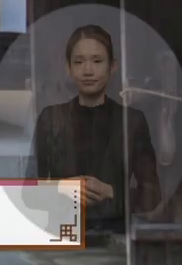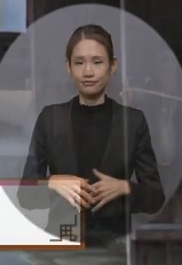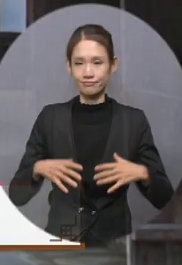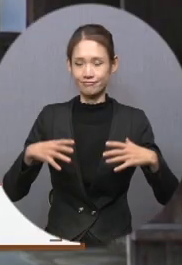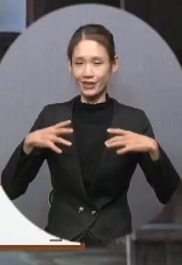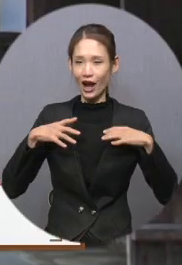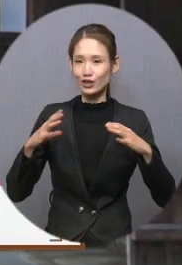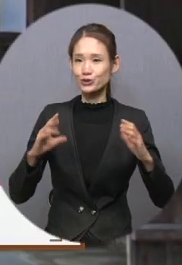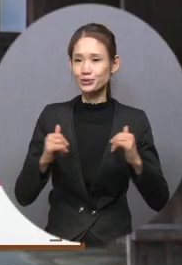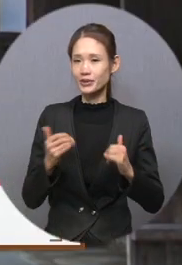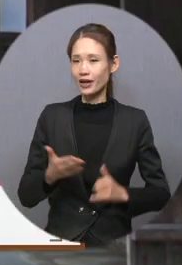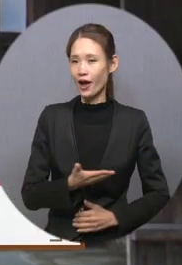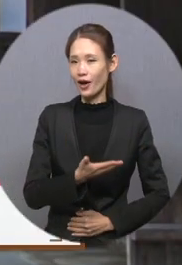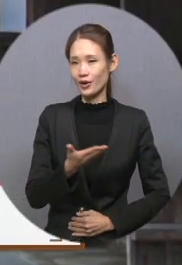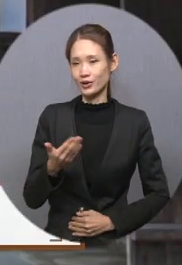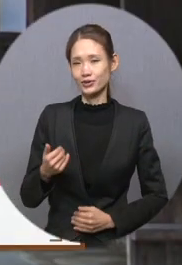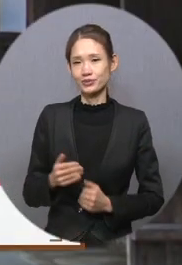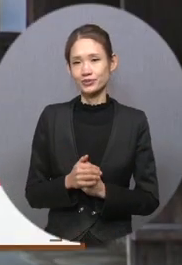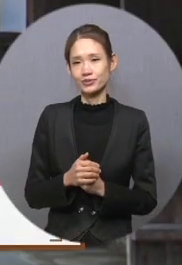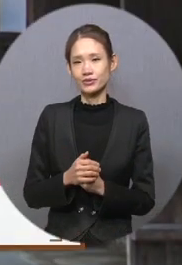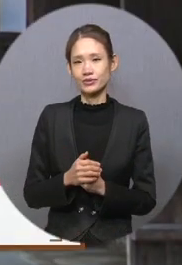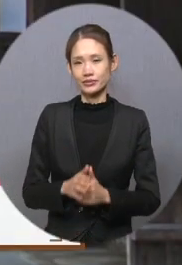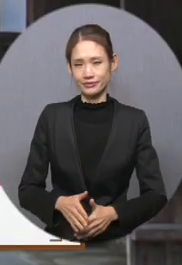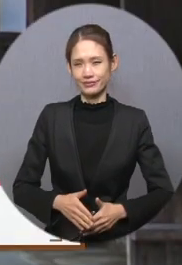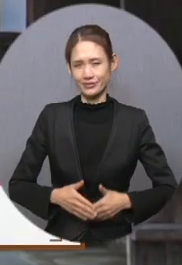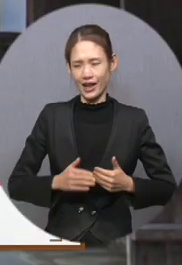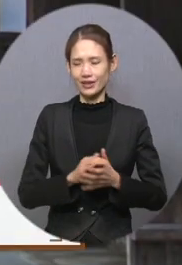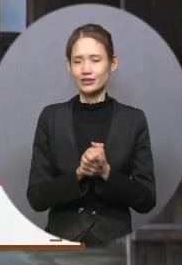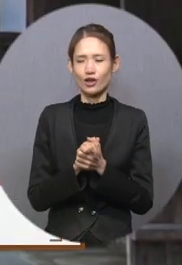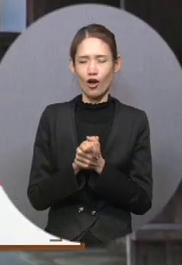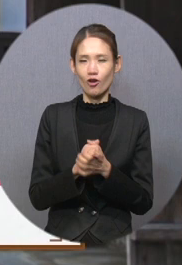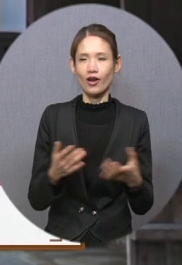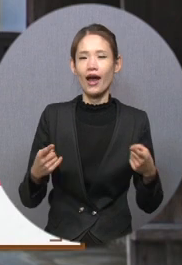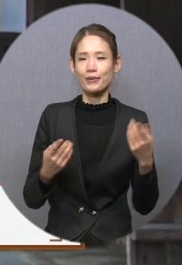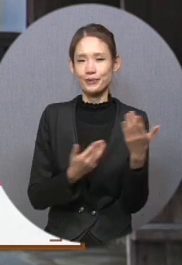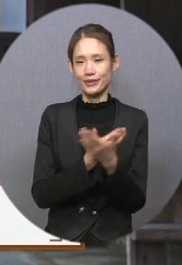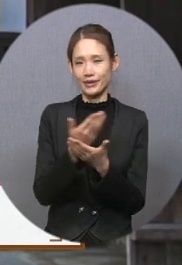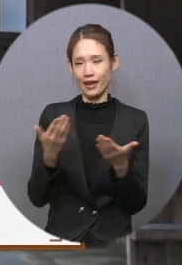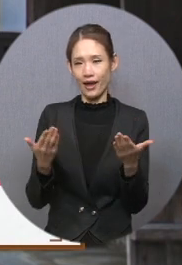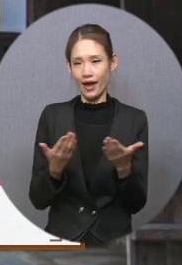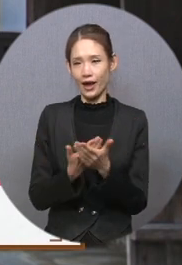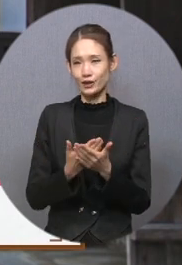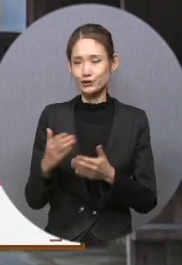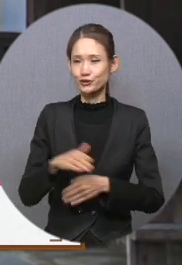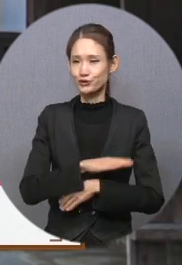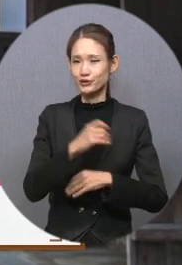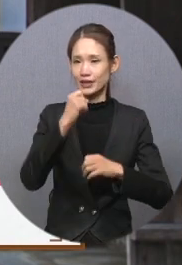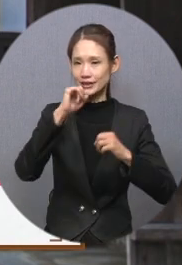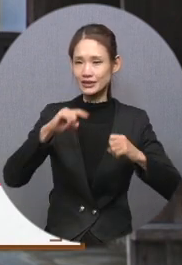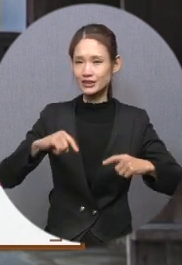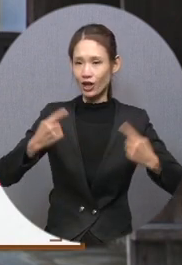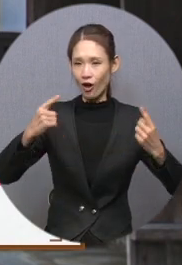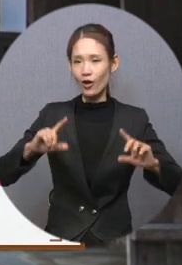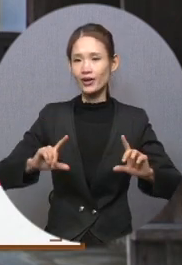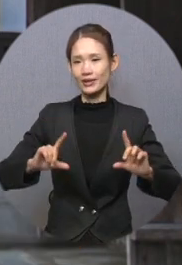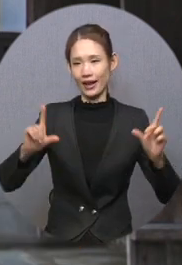자랑스러운 국민 여러분, 따뜻한 정을 함께 나누는 우리의 명절